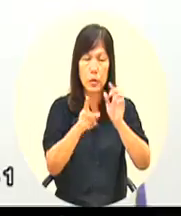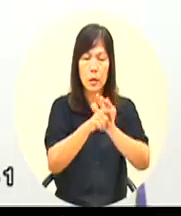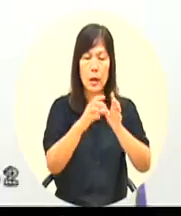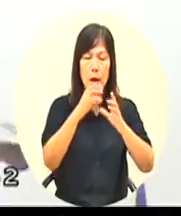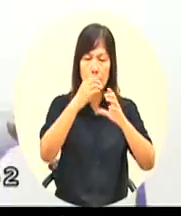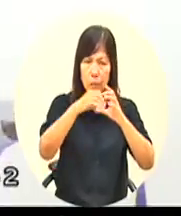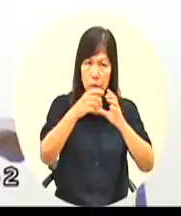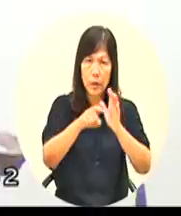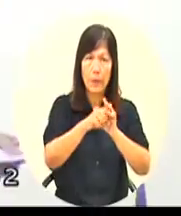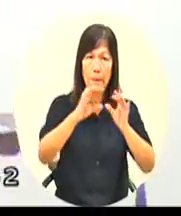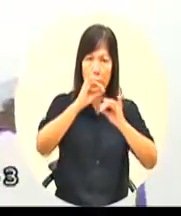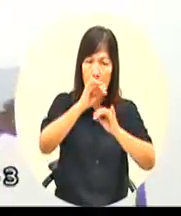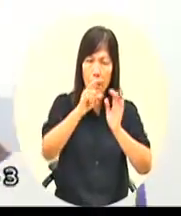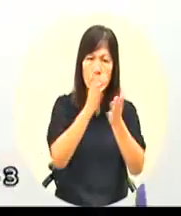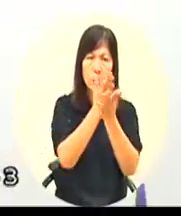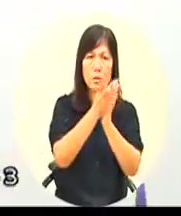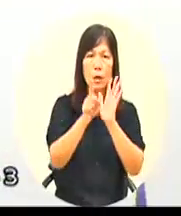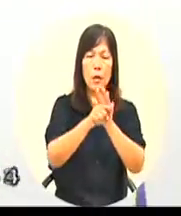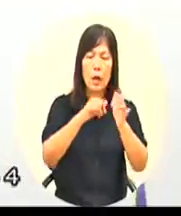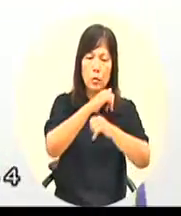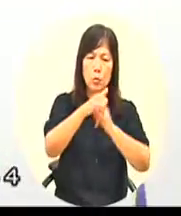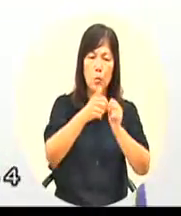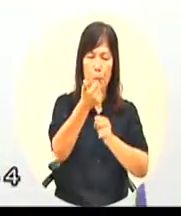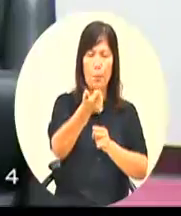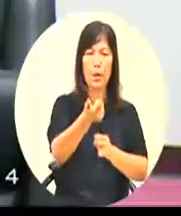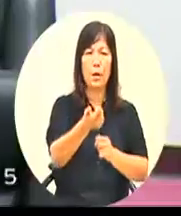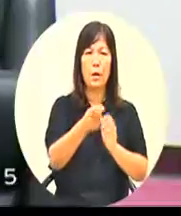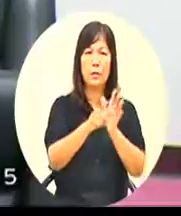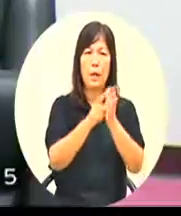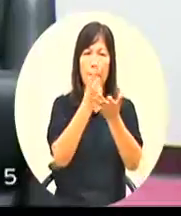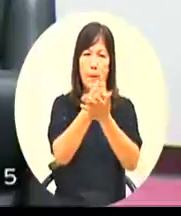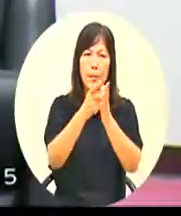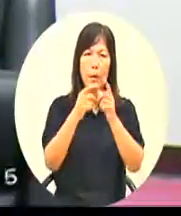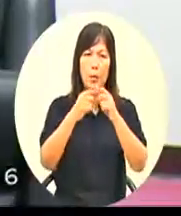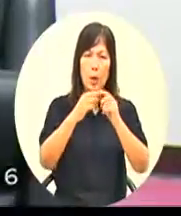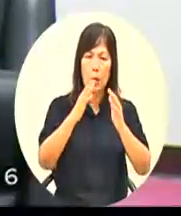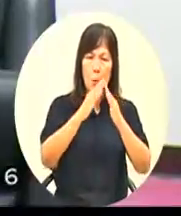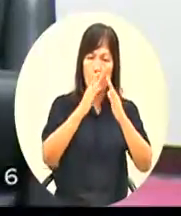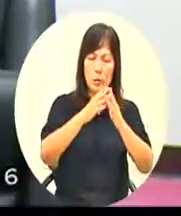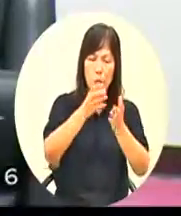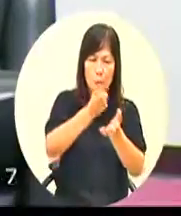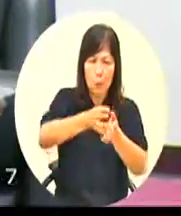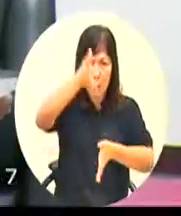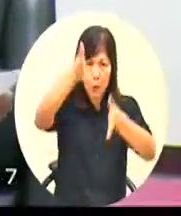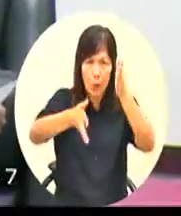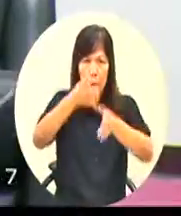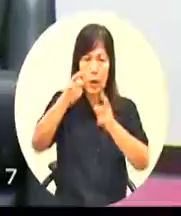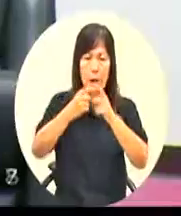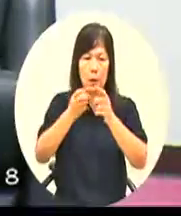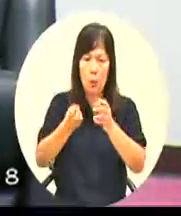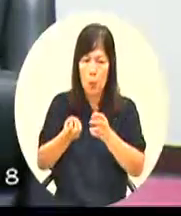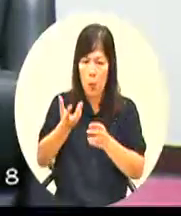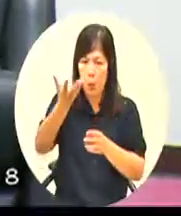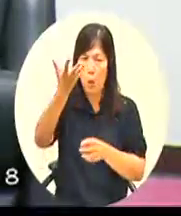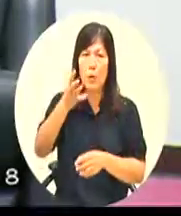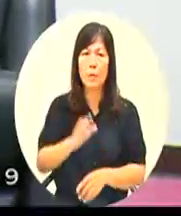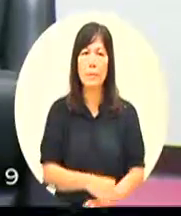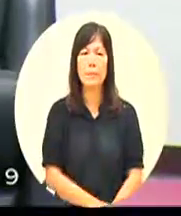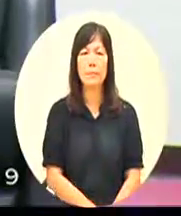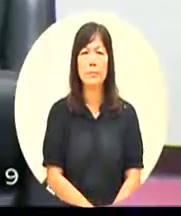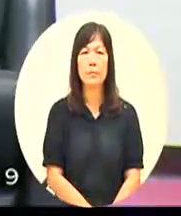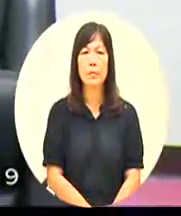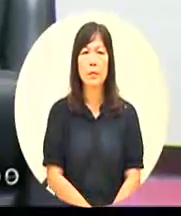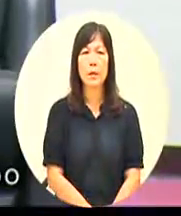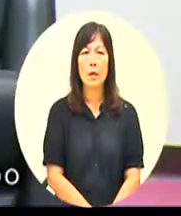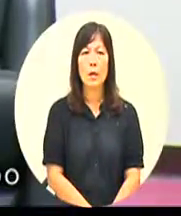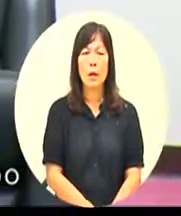百货，很多的商业生活机能都非常的棒，所以那边的房子越盖越多，人口数增加很快。那我也看